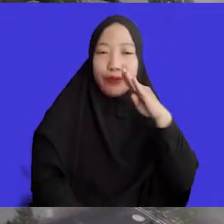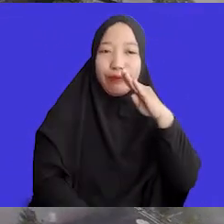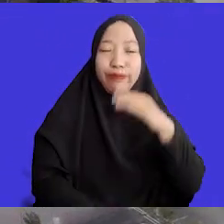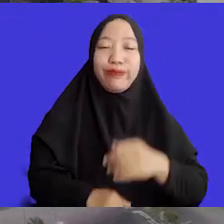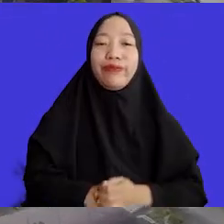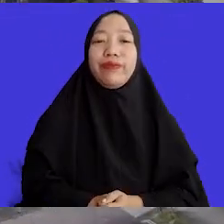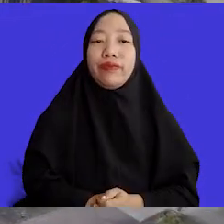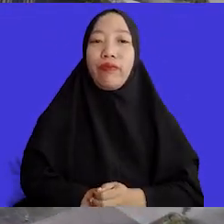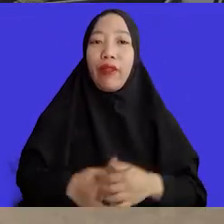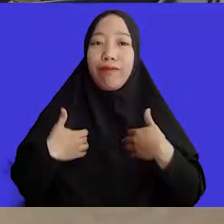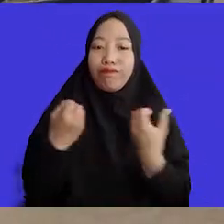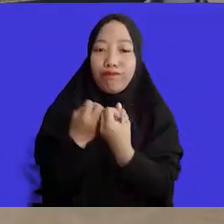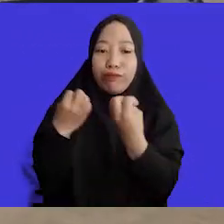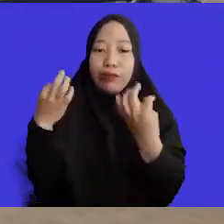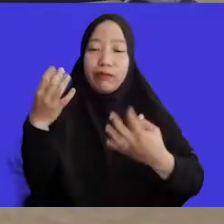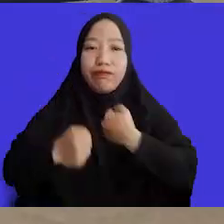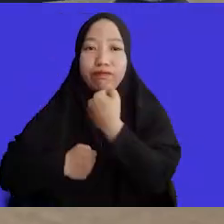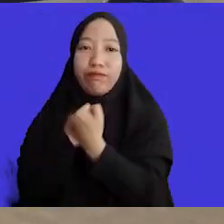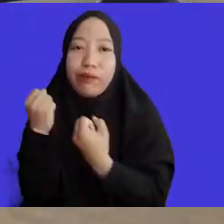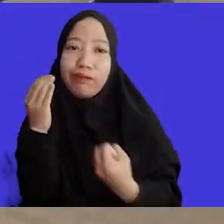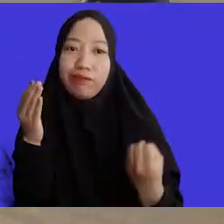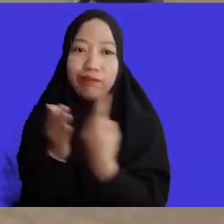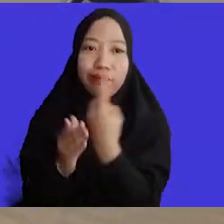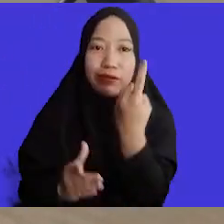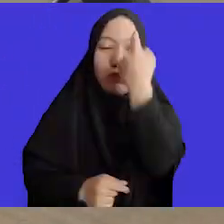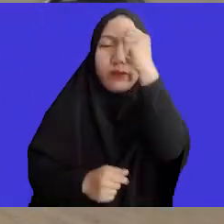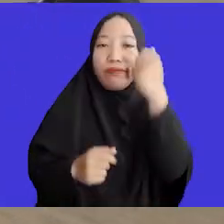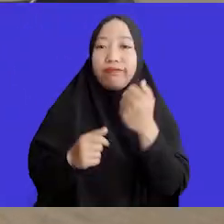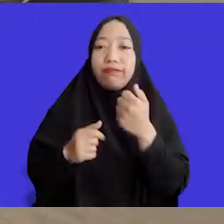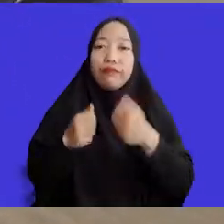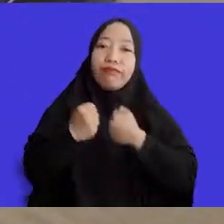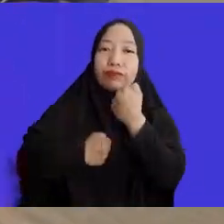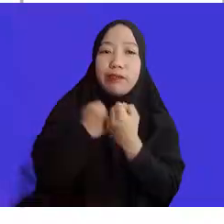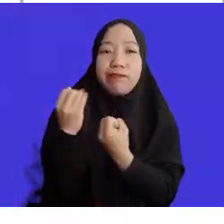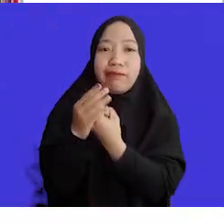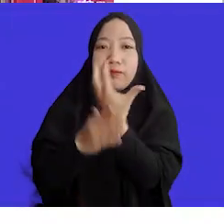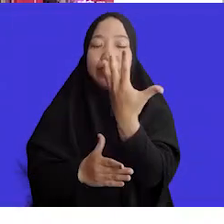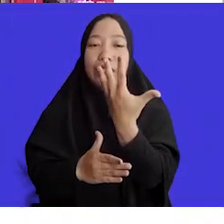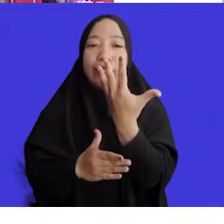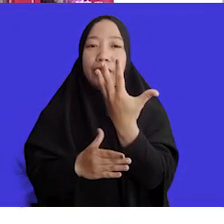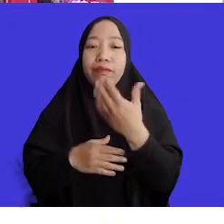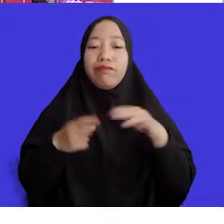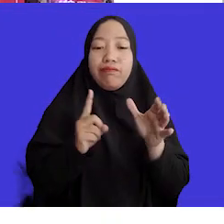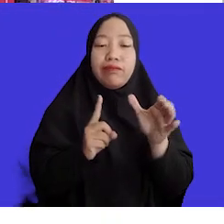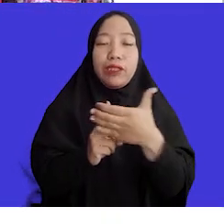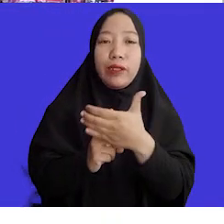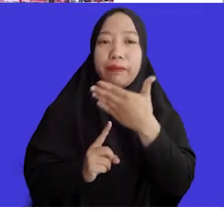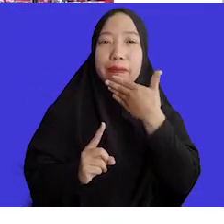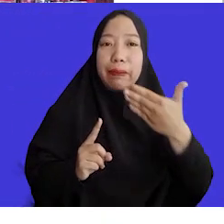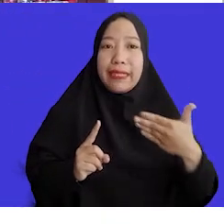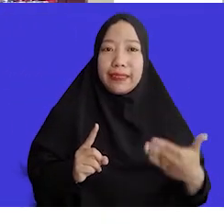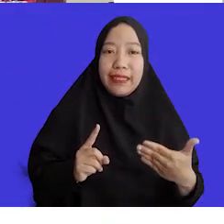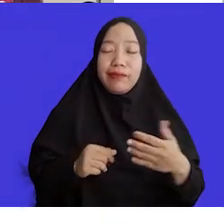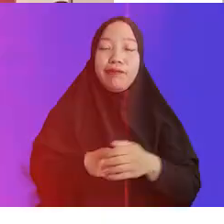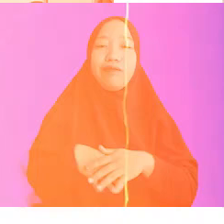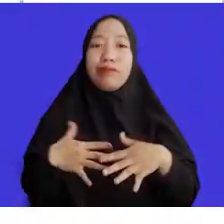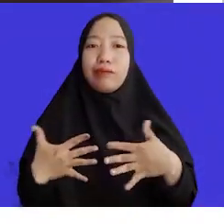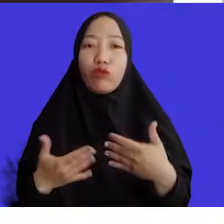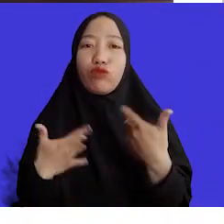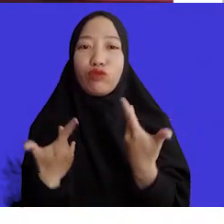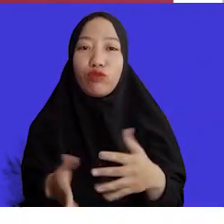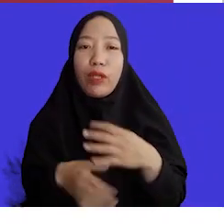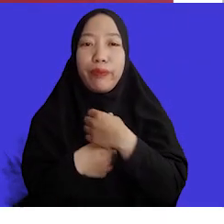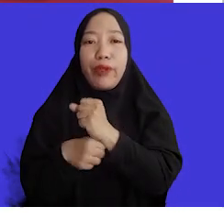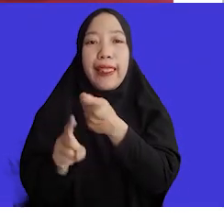Timur. Beberapa program unggulan untuk melaksanakan tugas pengembangan, pelestarian, dan pelindungan bahasa dan sastra